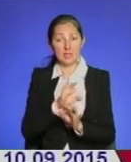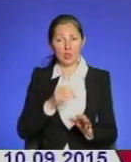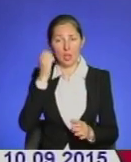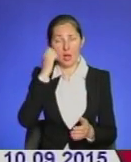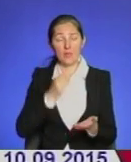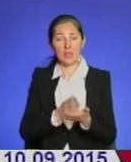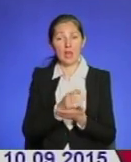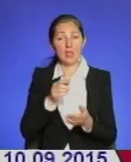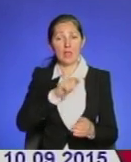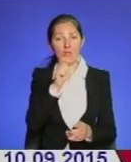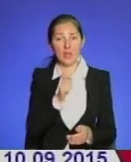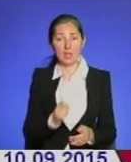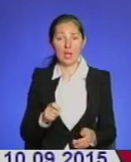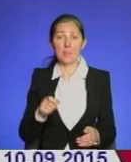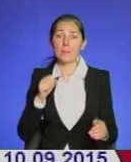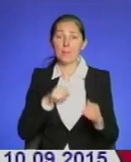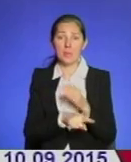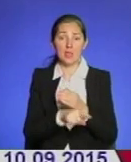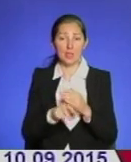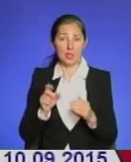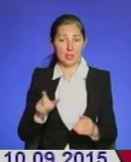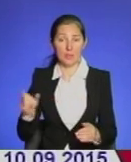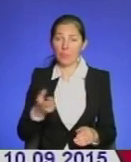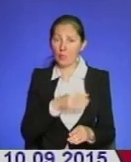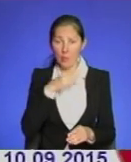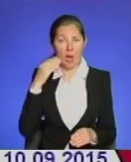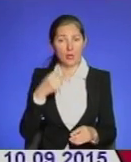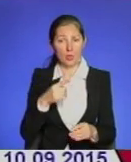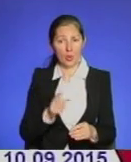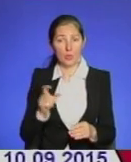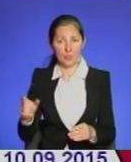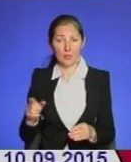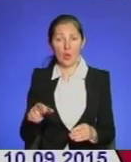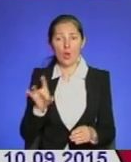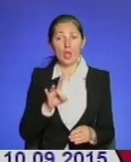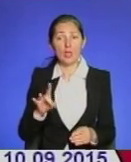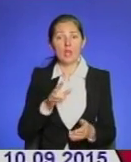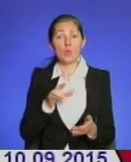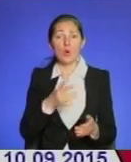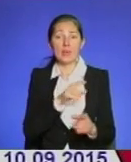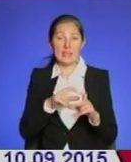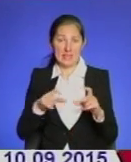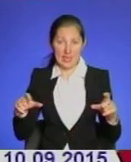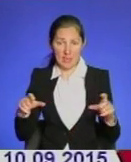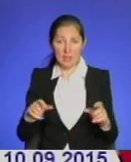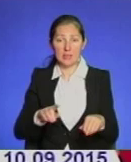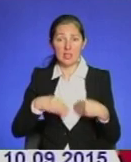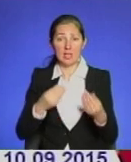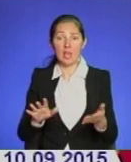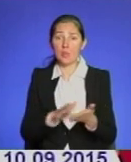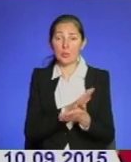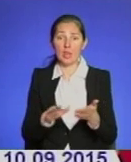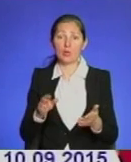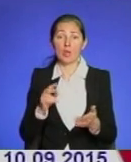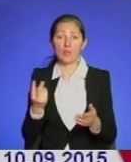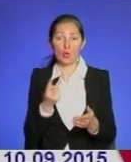війни, біженці, дуже-дуже багато інших осіб. У регіональному центрі з надання безоплатної вторинної правової допомоги